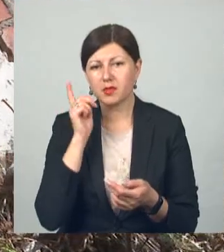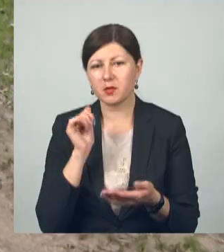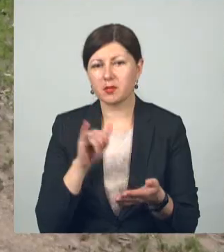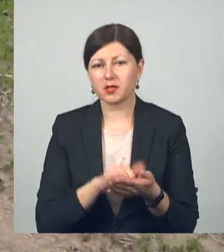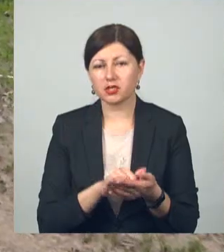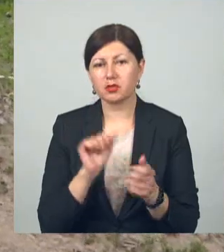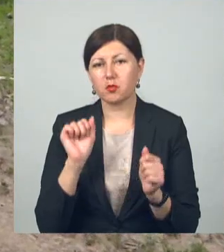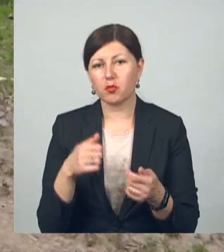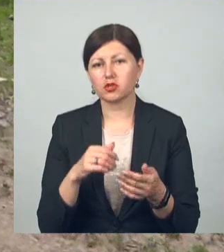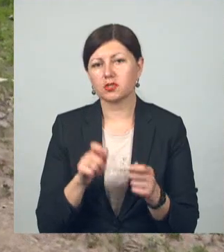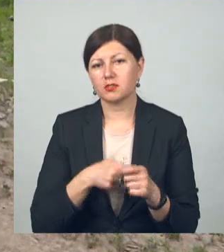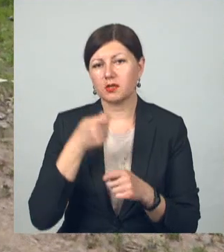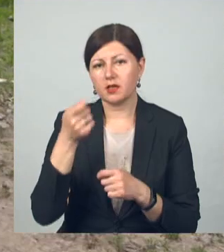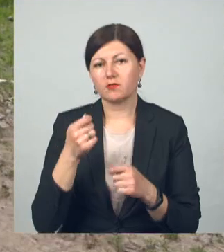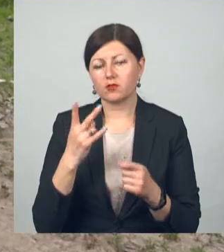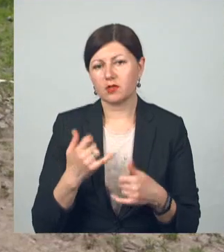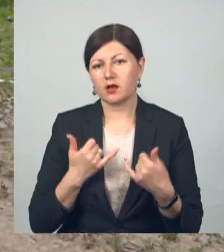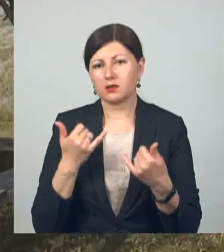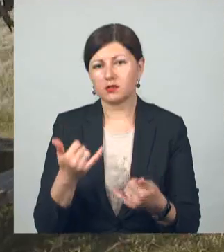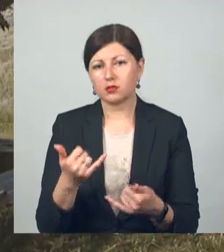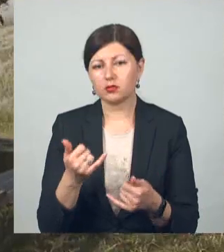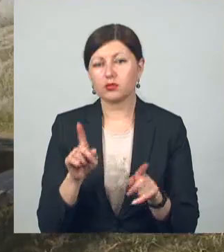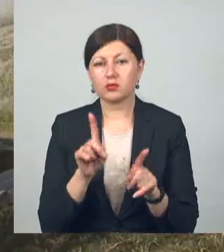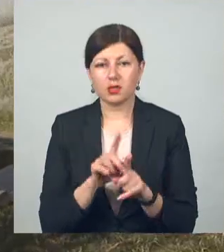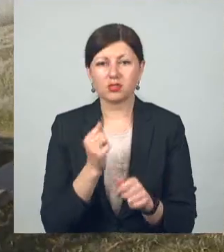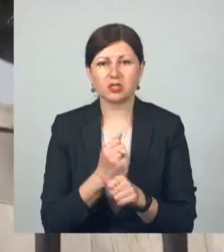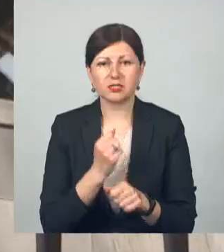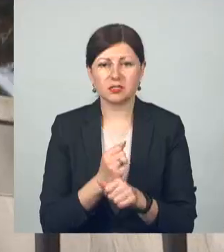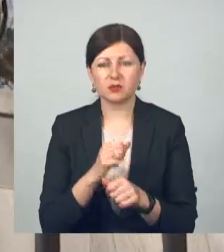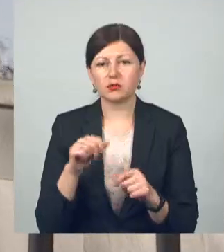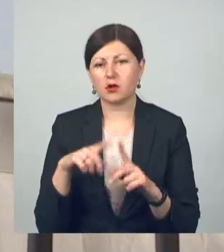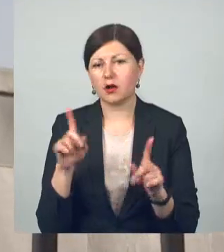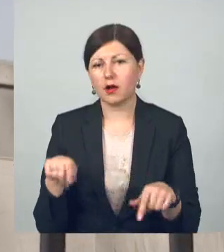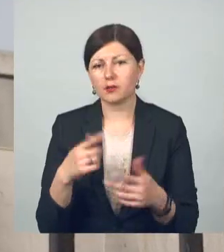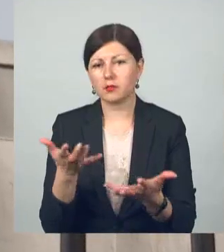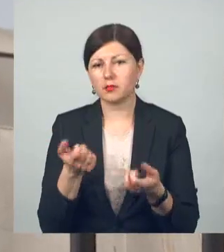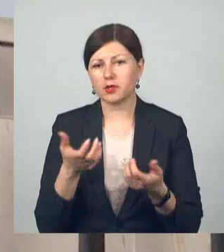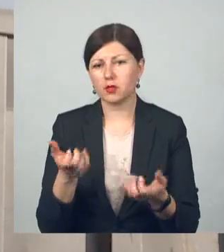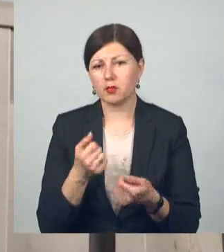можно будет оставить заявку на оказание услуг. Также создадут интерактивную карту пунктов приема вторсырья.